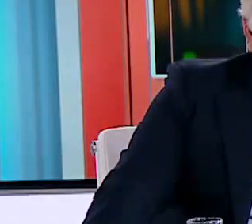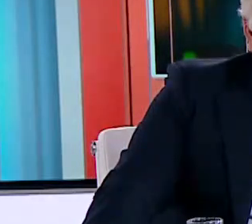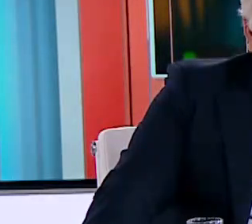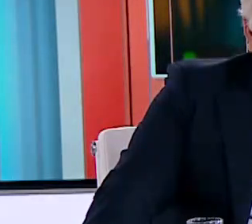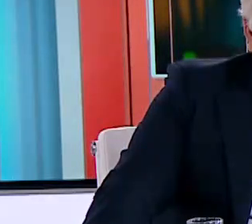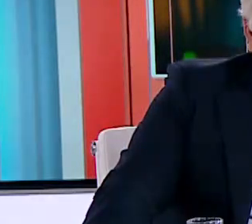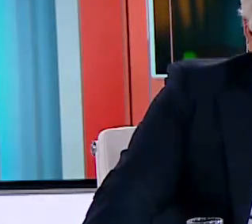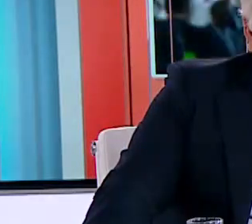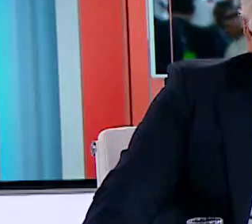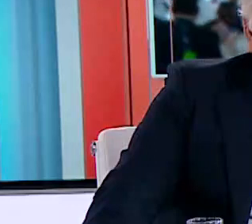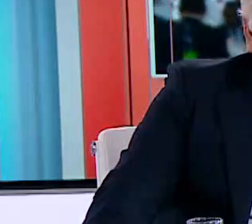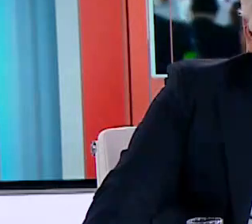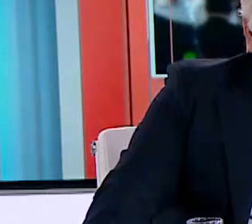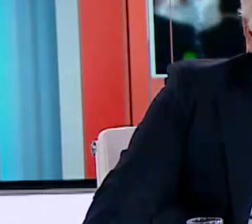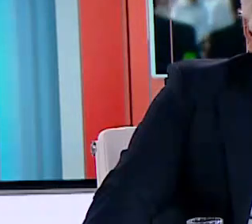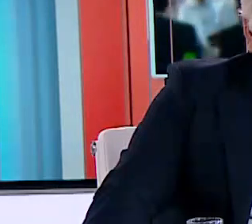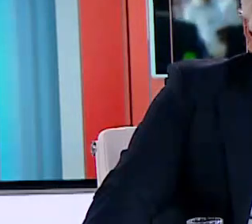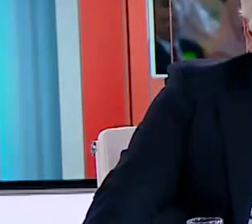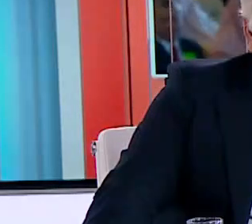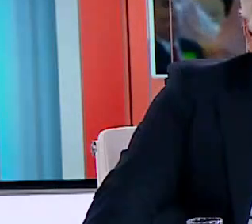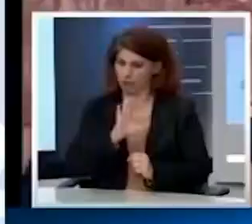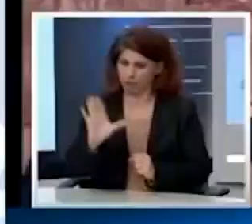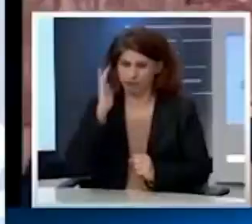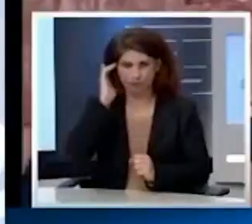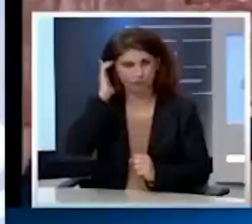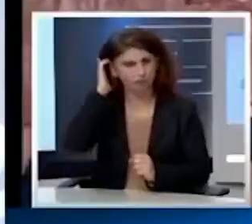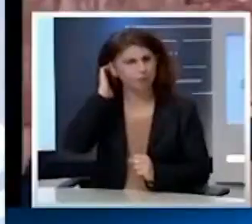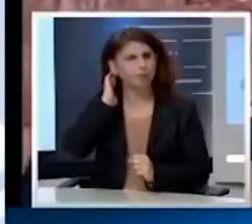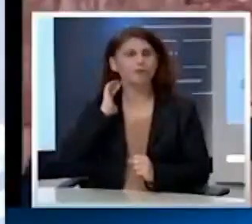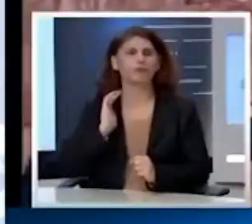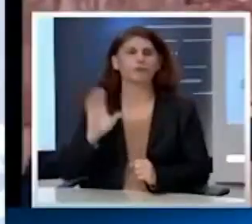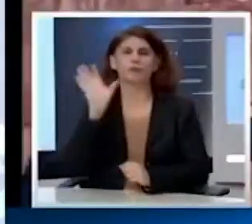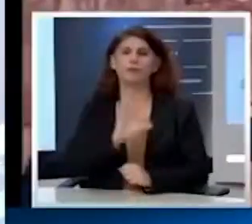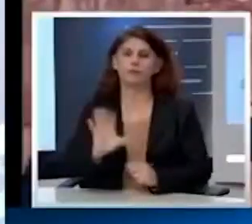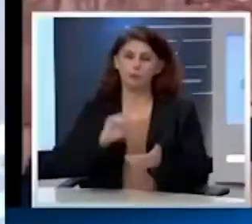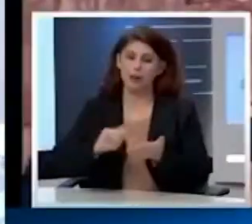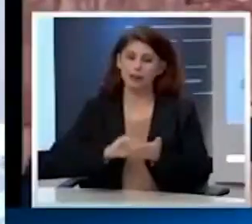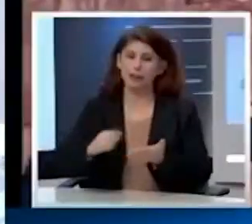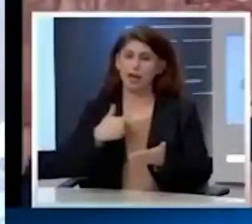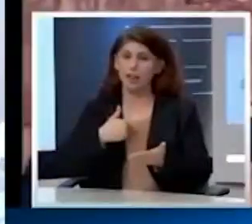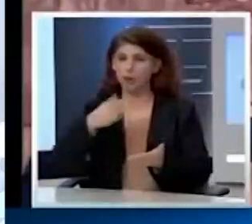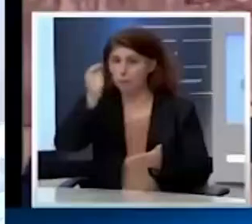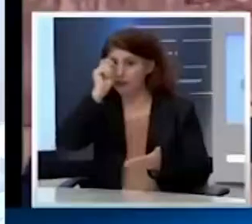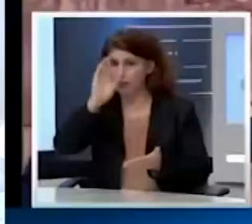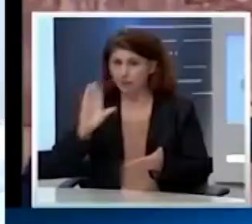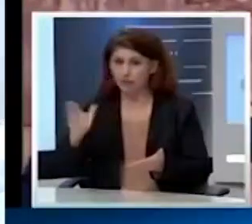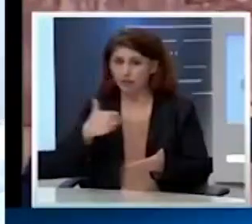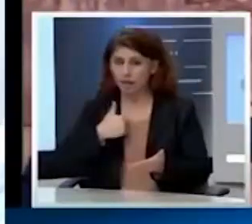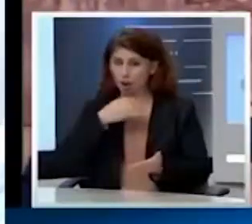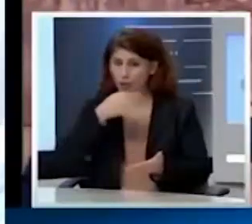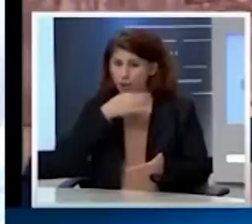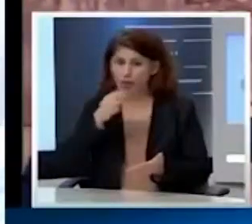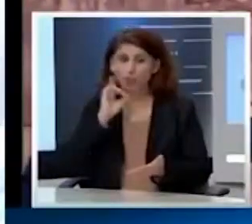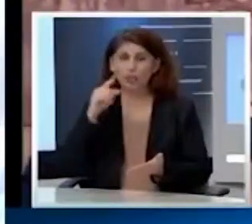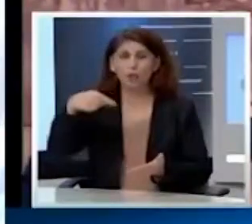Παπαγγελόπουλος λογικά θα μιλήσει μετά τους κοινοβουλευτικούς εκπροσώπους και ενδεχομένως, αφού θα έχουν παρεμβληθεί και κάποιοι πολιτικοί αρχηγοί, περιμένουμε γύρω στις